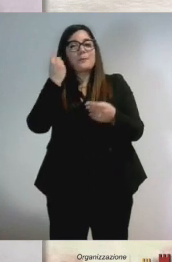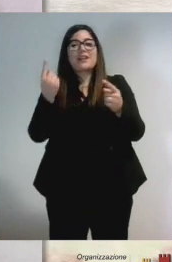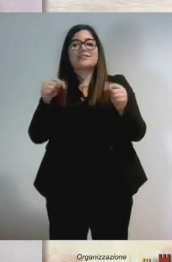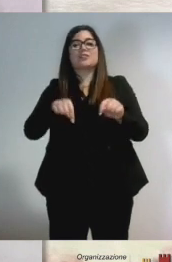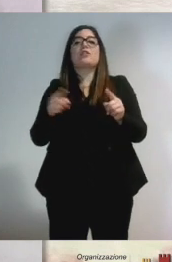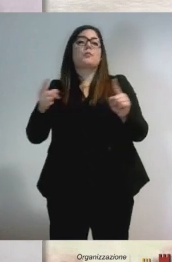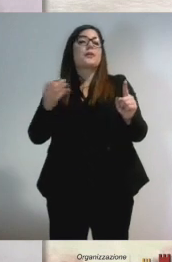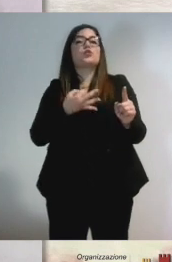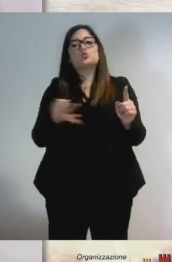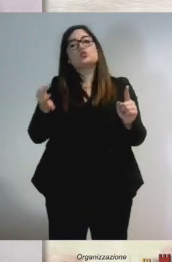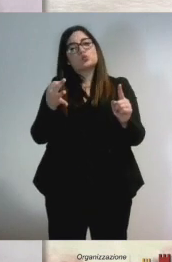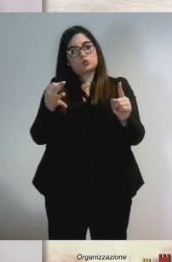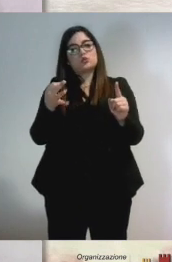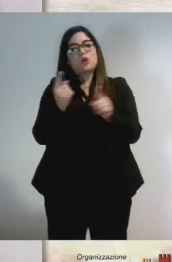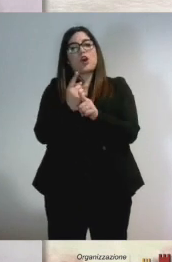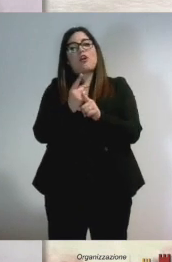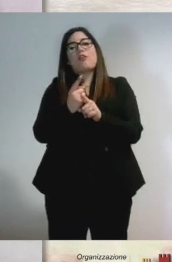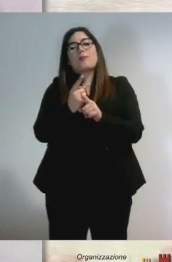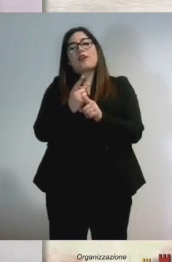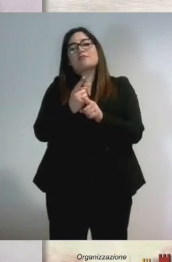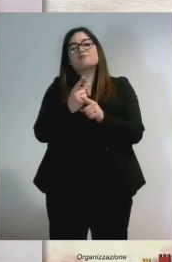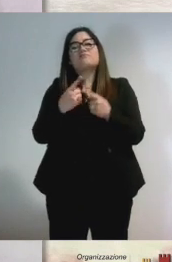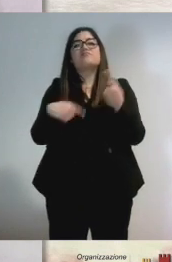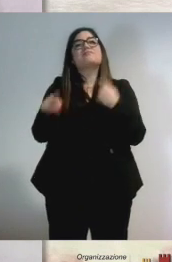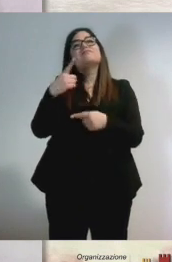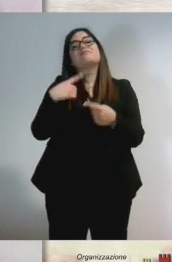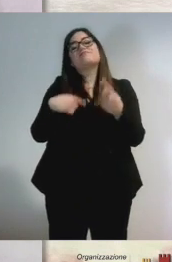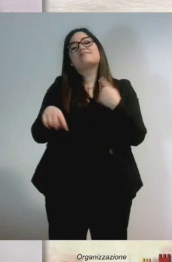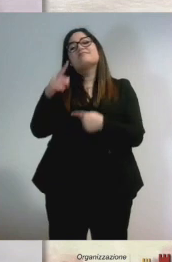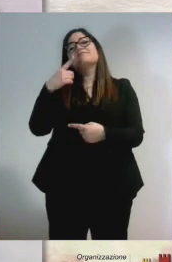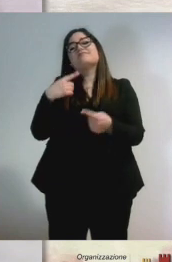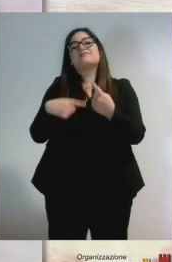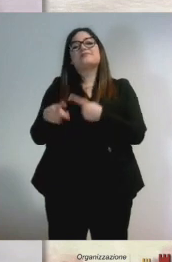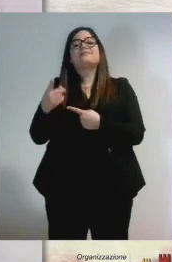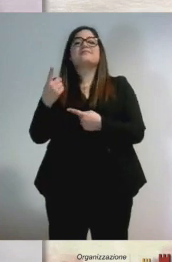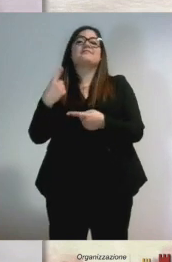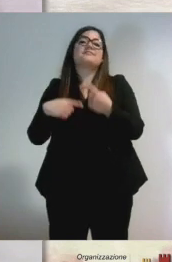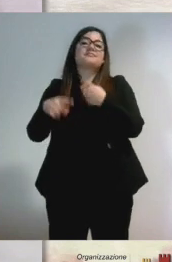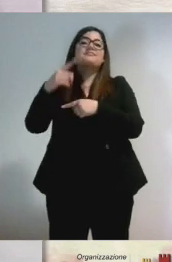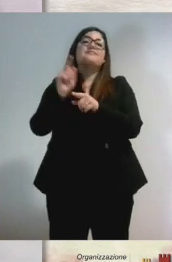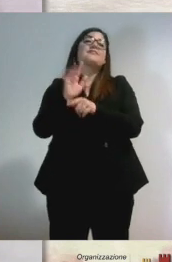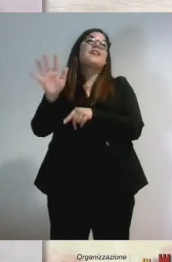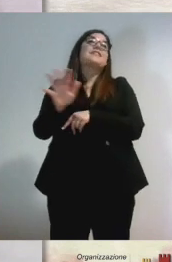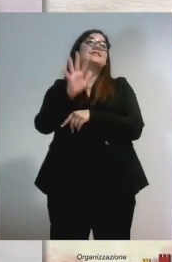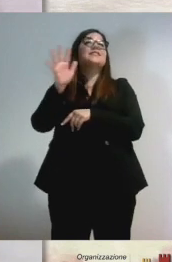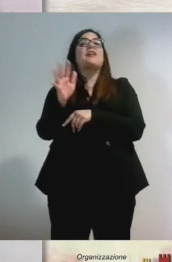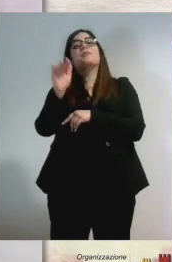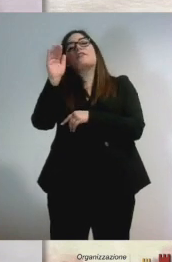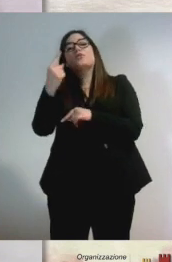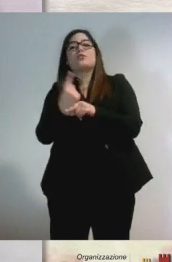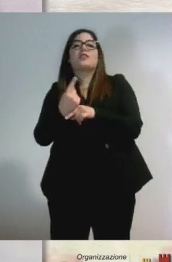interrompere questa spirale di ipocrisia in cui sembra che quel futuro per voi deve sempre